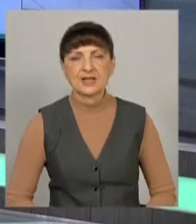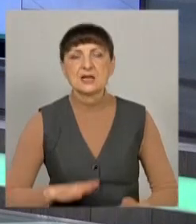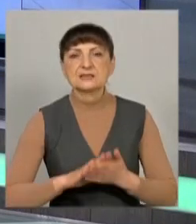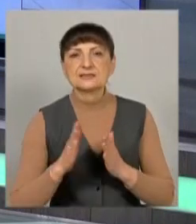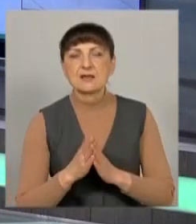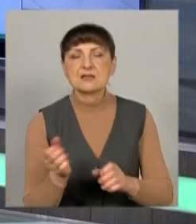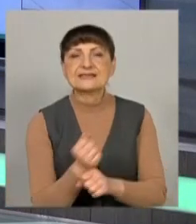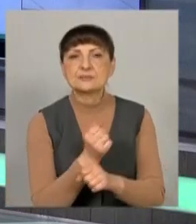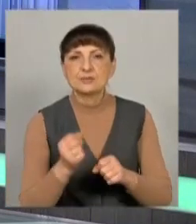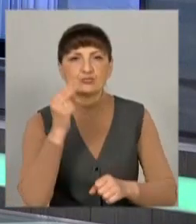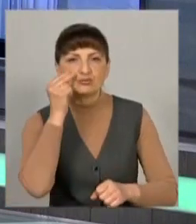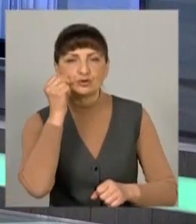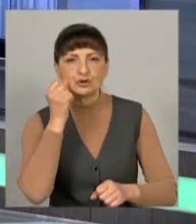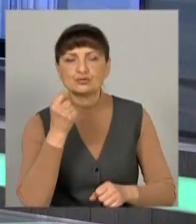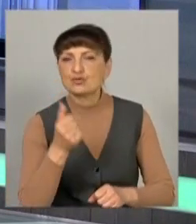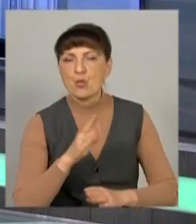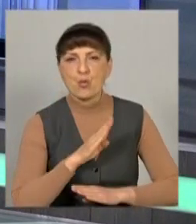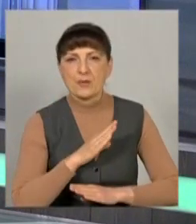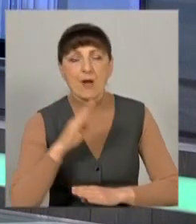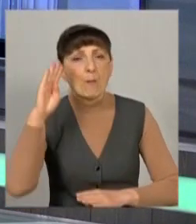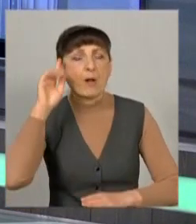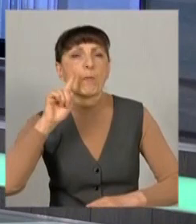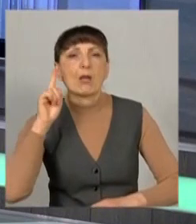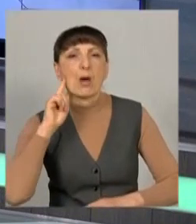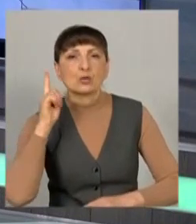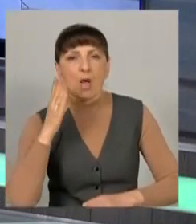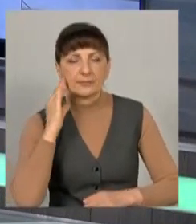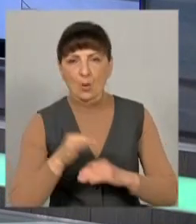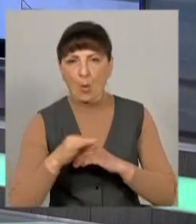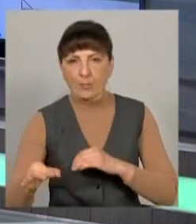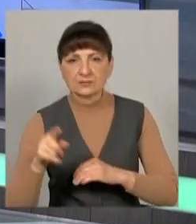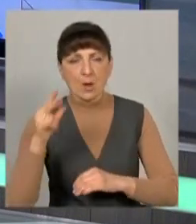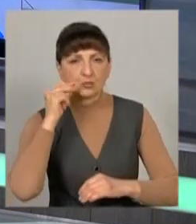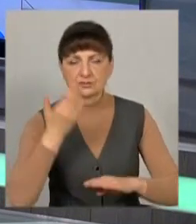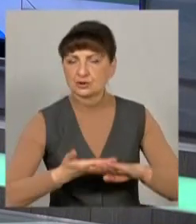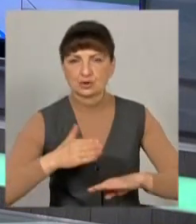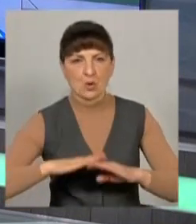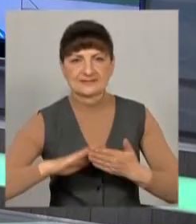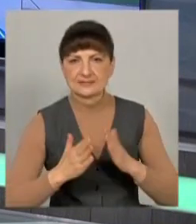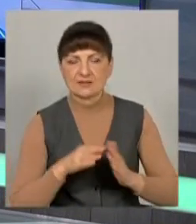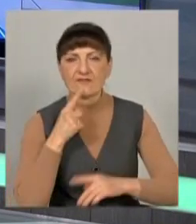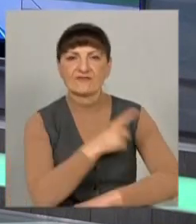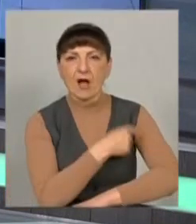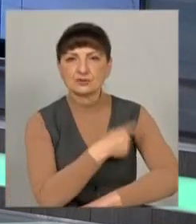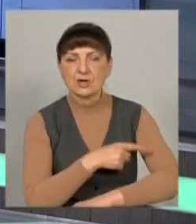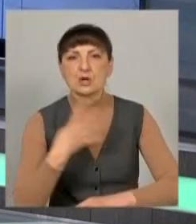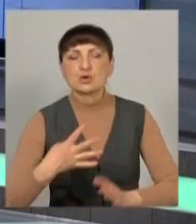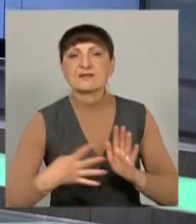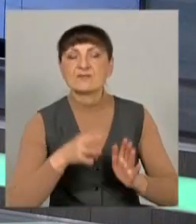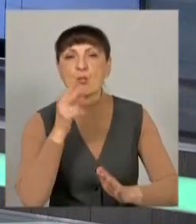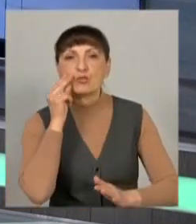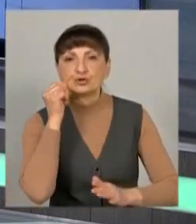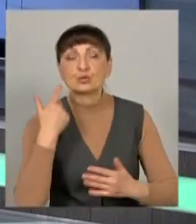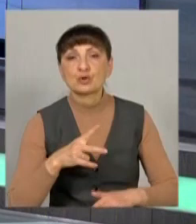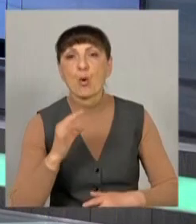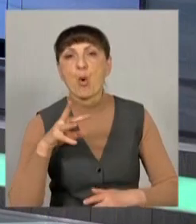Состояние избитого до полусмерти подростками мужчины в Алматинской области остается тяжелым. По словам врачей, 49-летний пациент вышел